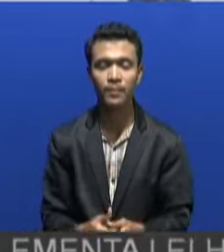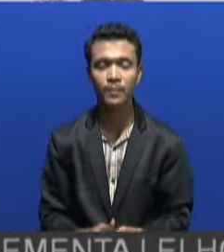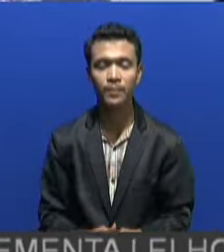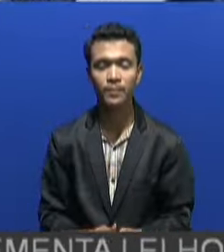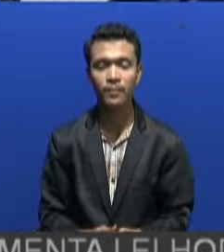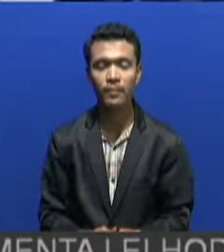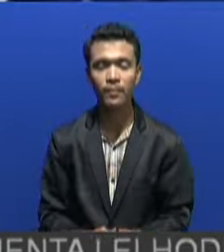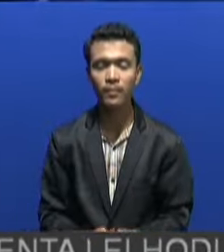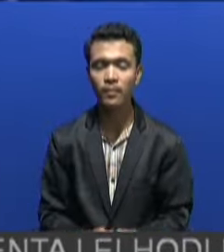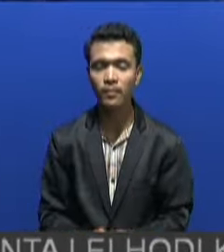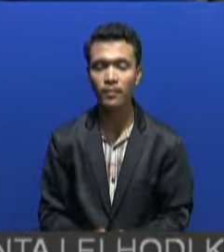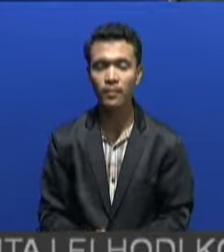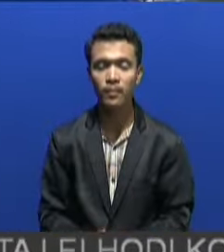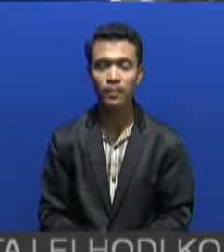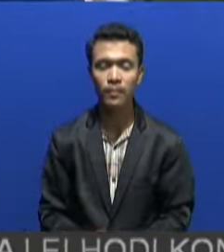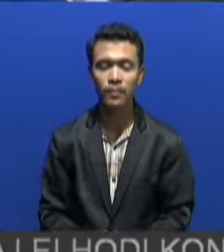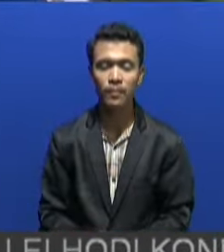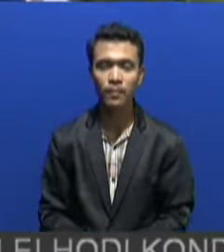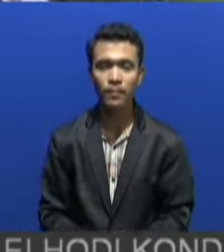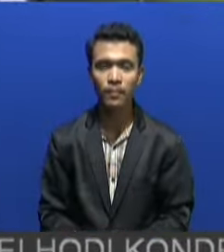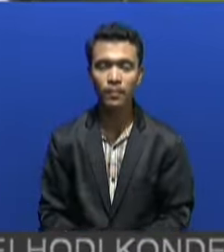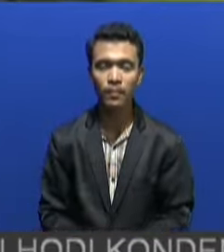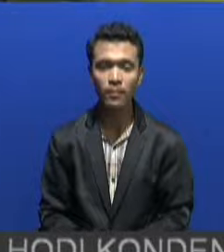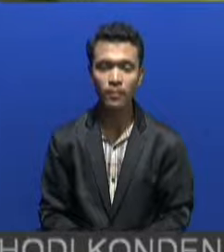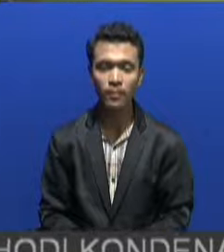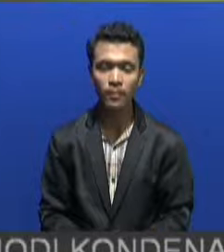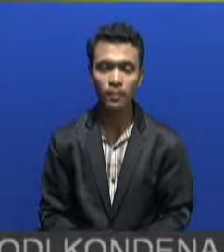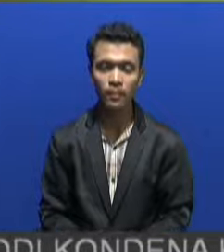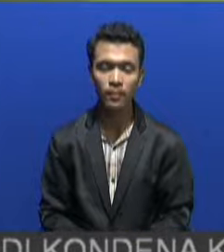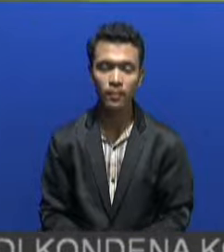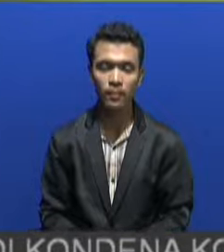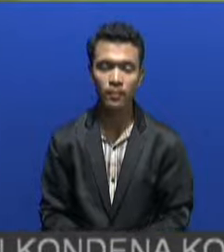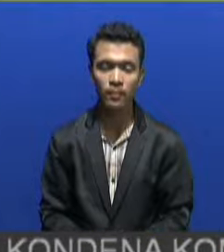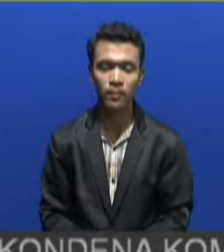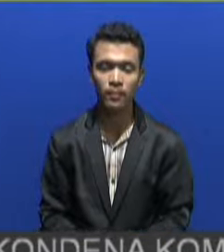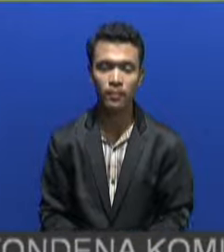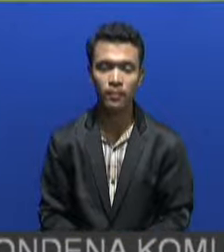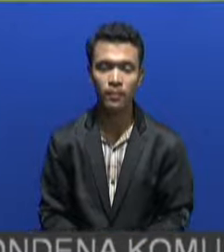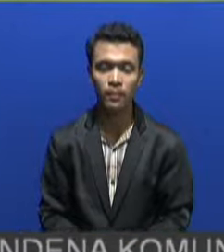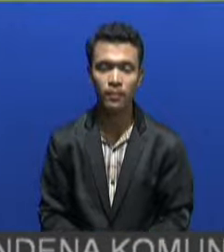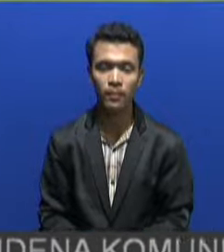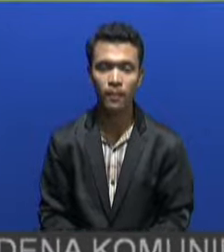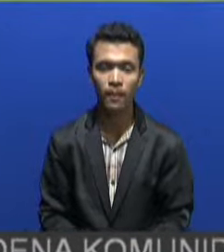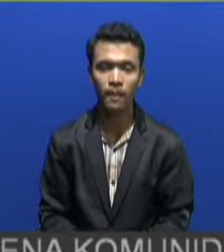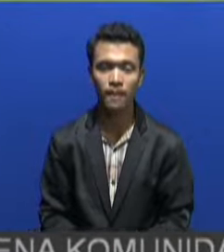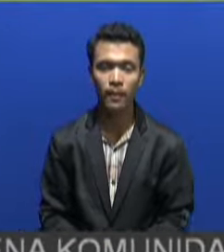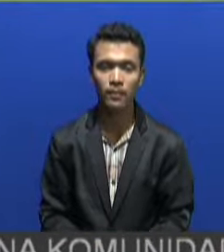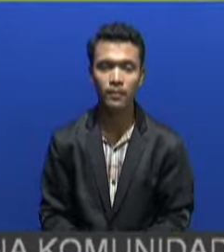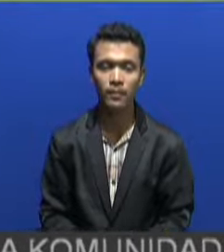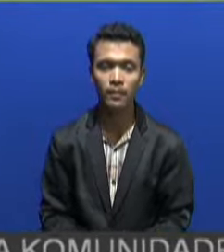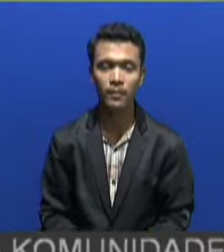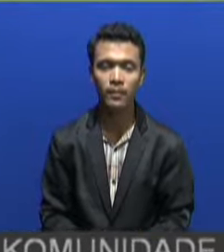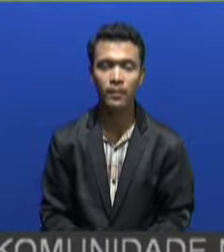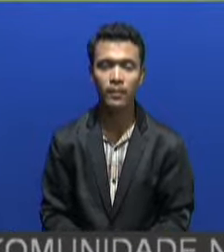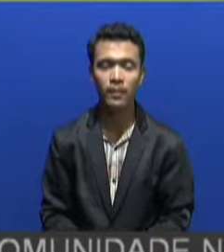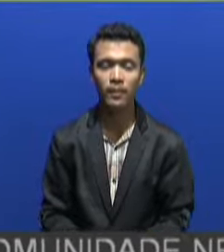anzelino neve mak atona ite bot informasaun liga ite bot sirne aktivitas neve mak ite bot sir halo dale detan obrigado i bom trabalho ba ite hoite ne ekipa neve mak